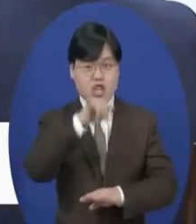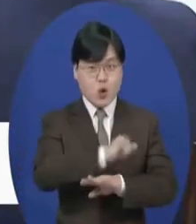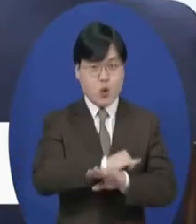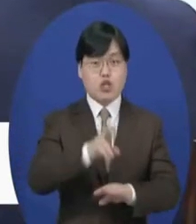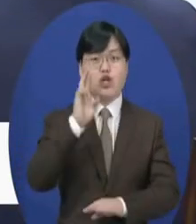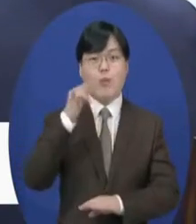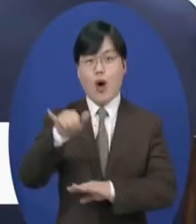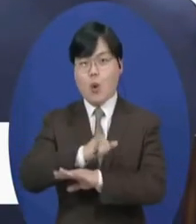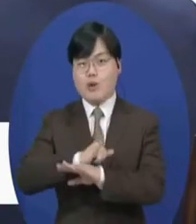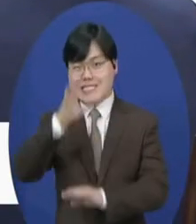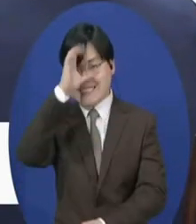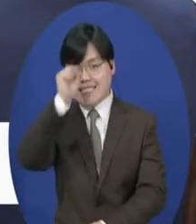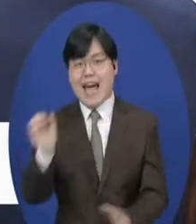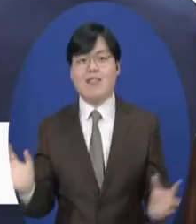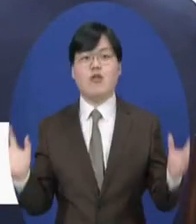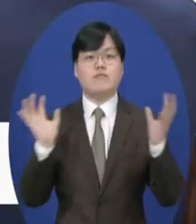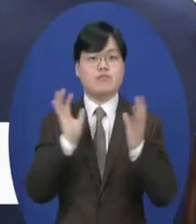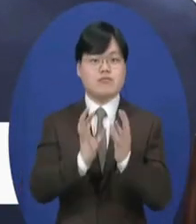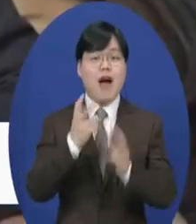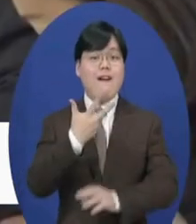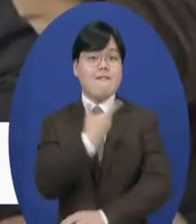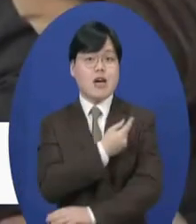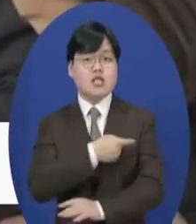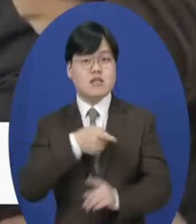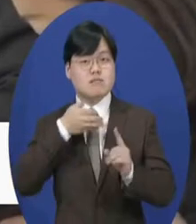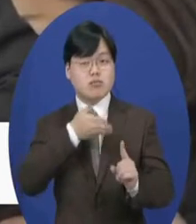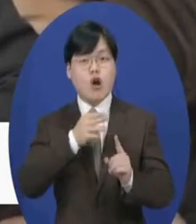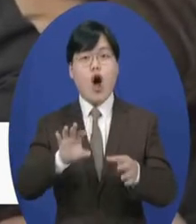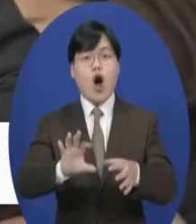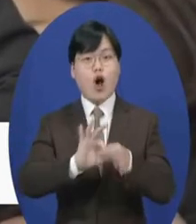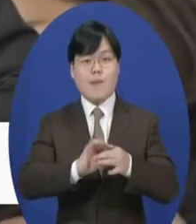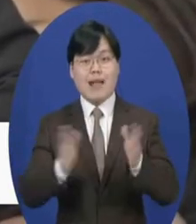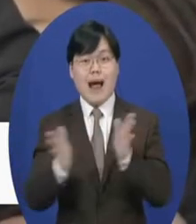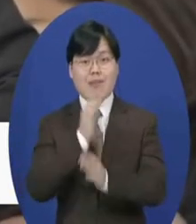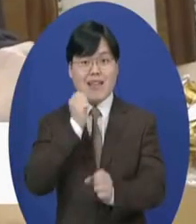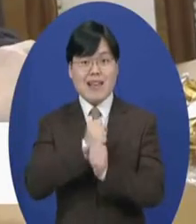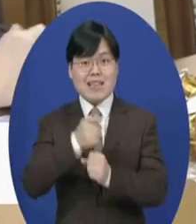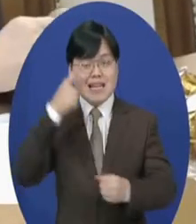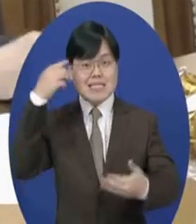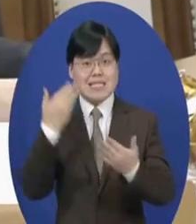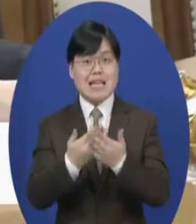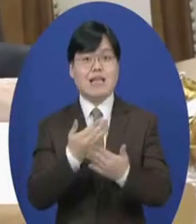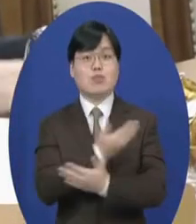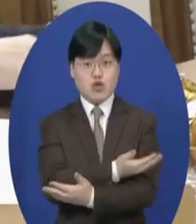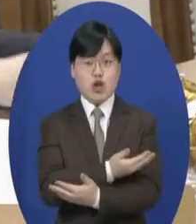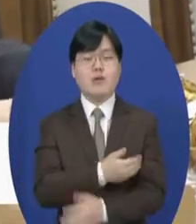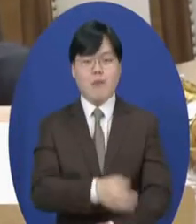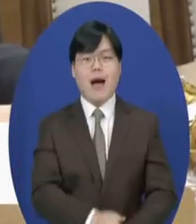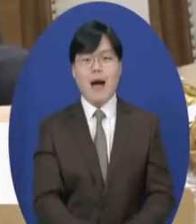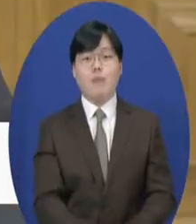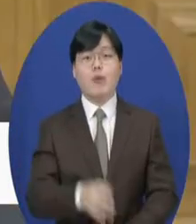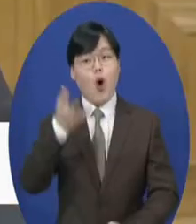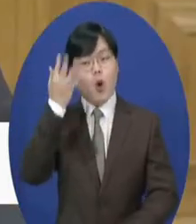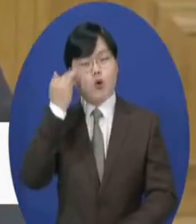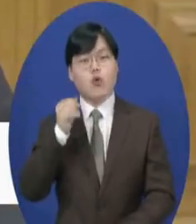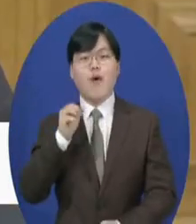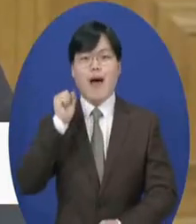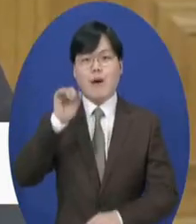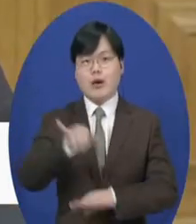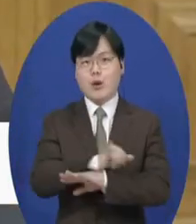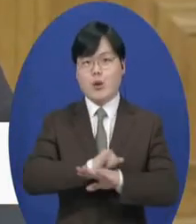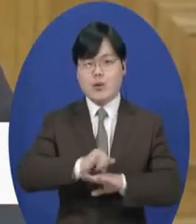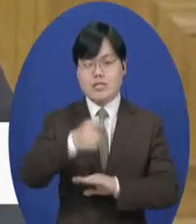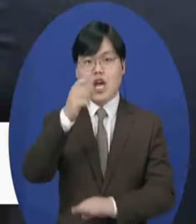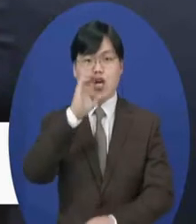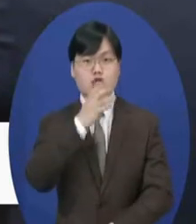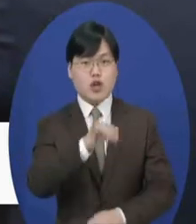улс, Японы улсын элчин сайд нартай уулзаж вакцинжуулалтын чиглэлээр хамтран ажиллах талаар санал бодлоо солилцлоо. Тэрээр ойрын өдрүүдэд Америкийн нэгдсэн